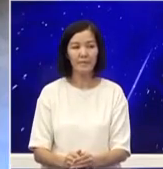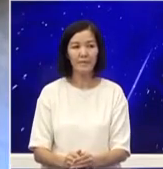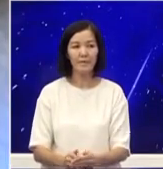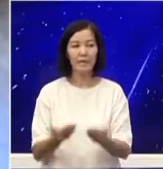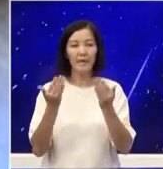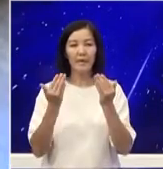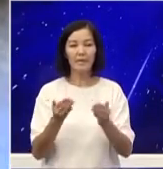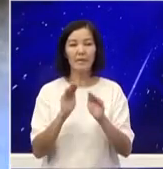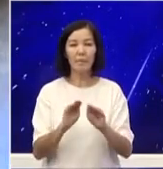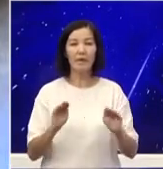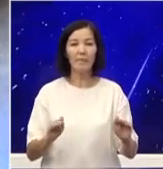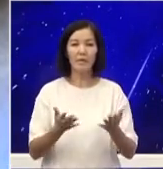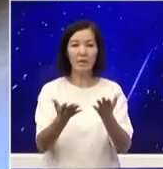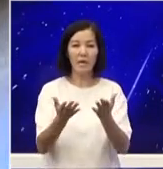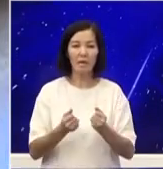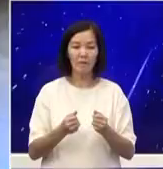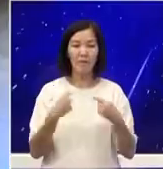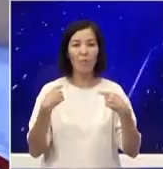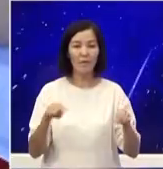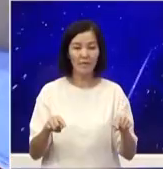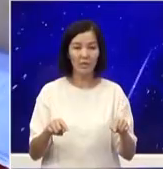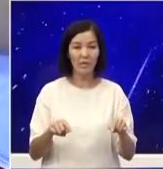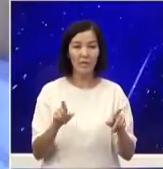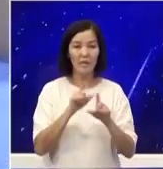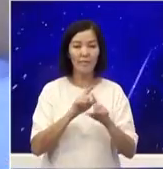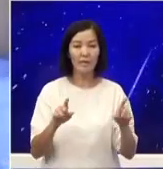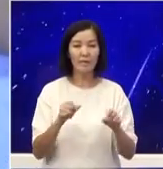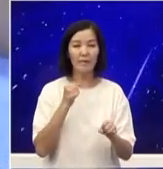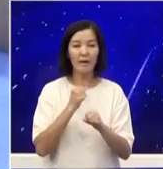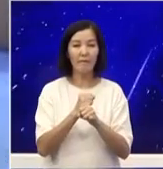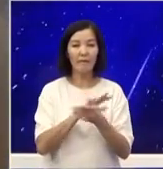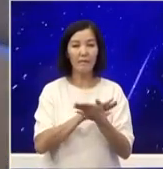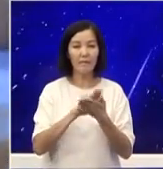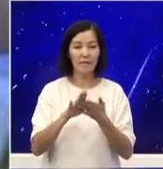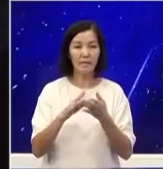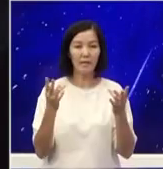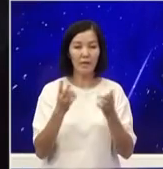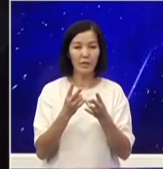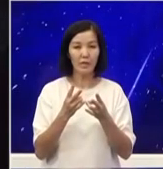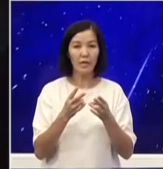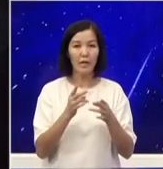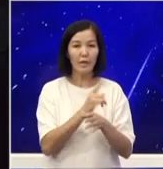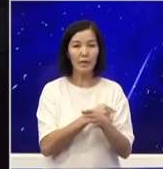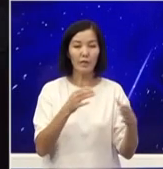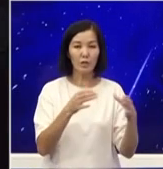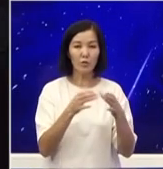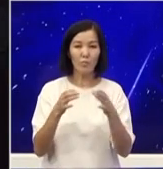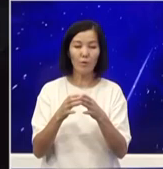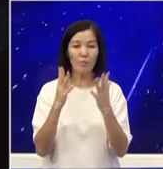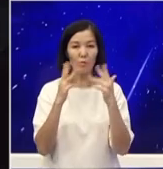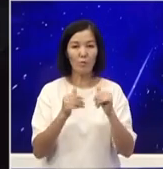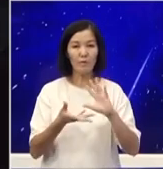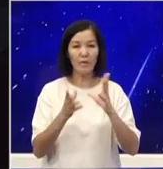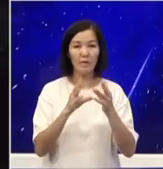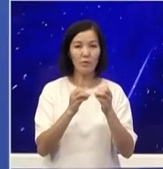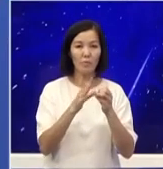Қазір бала бақшаға қабылдау бұрынғыдан өзгерек. Мекемелерге қатаң санитарлық талаптар енгізілген. Кезекші топтарда адам саны 15-тен аспауы